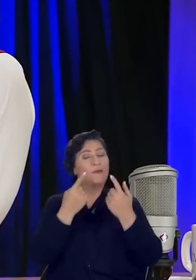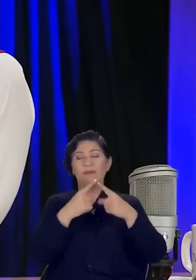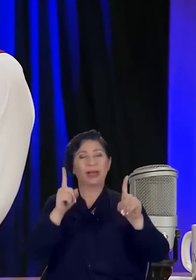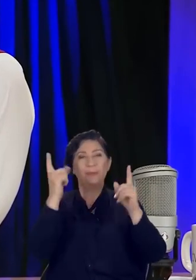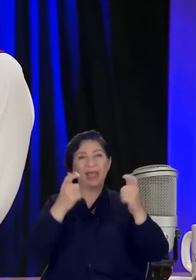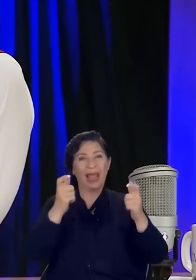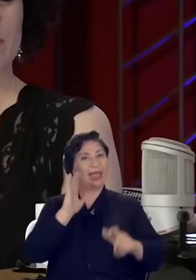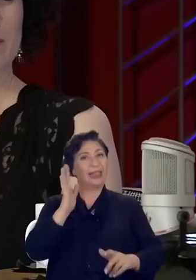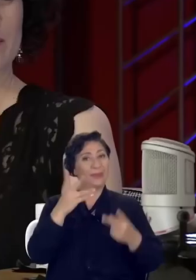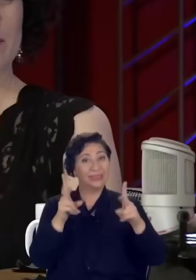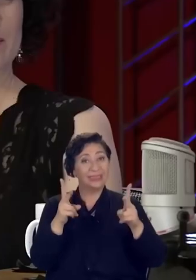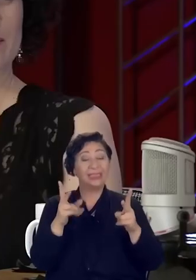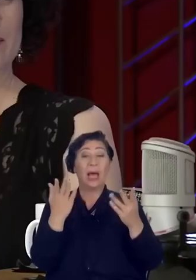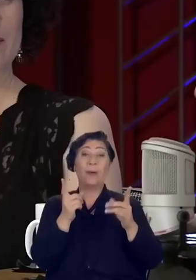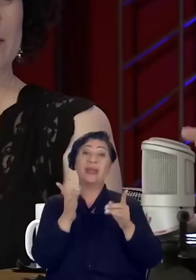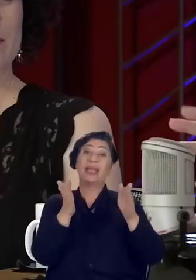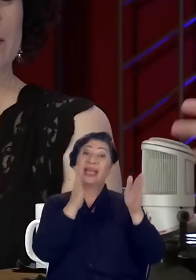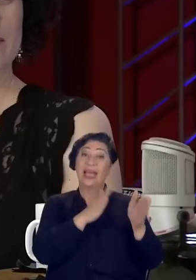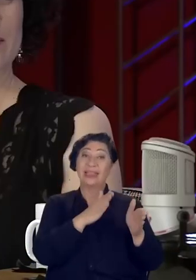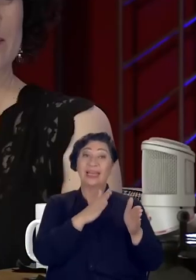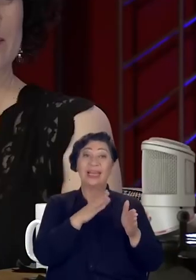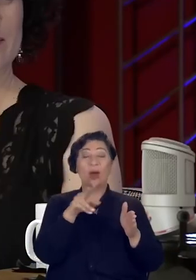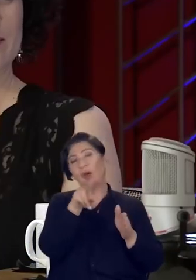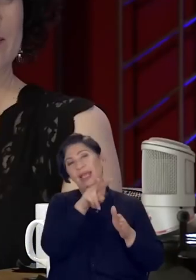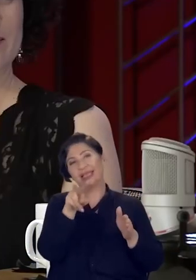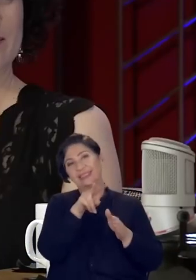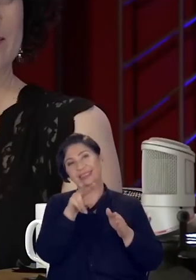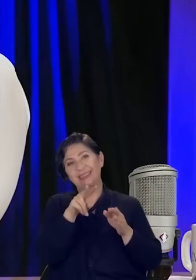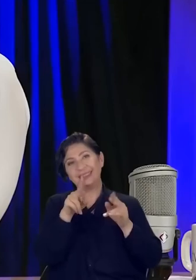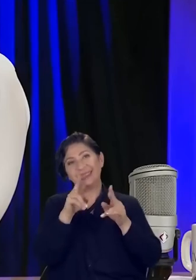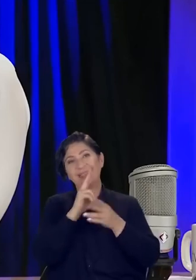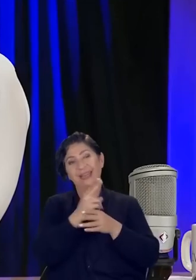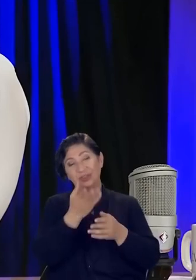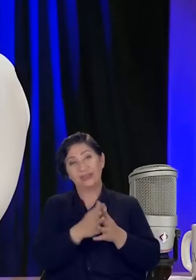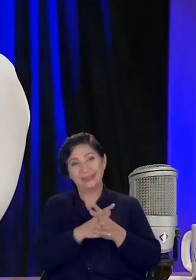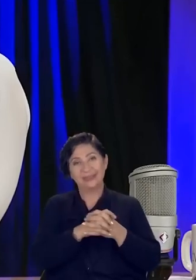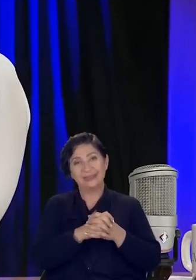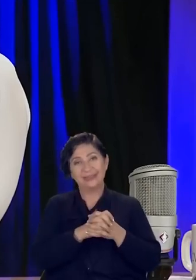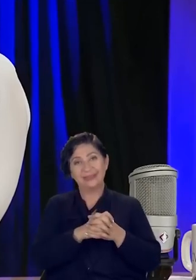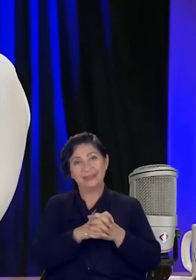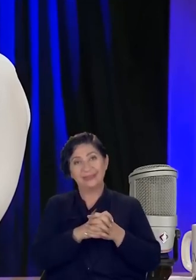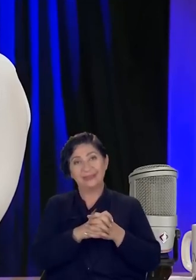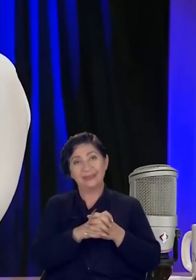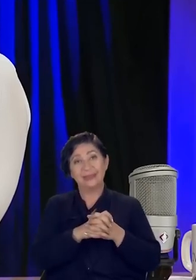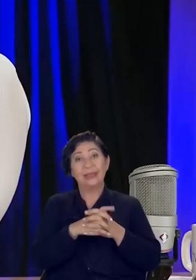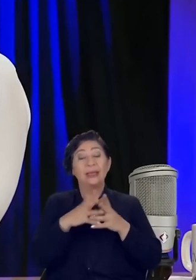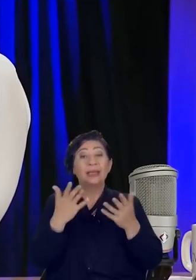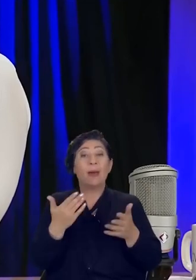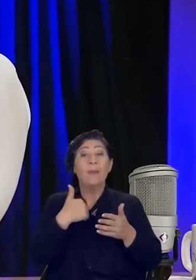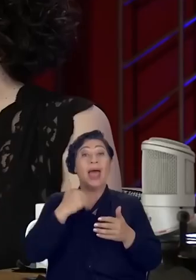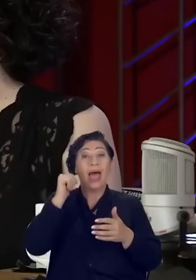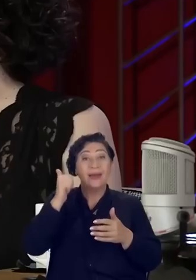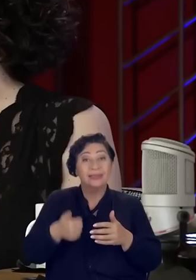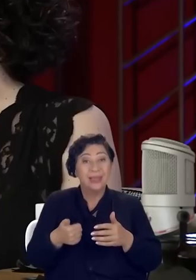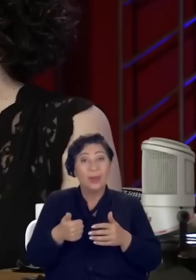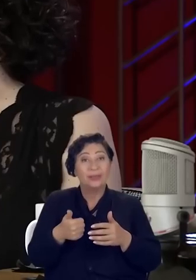bambaşka bir yere gidebilirsin. Ama bir yandan da yani o sizin vereceğiniz bir karar aslında. Ya ben her